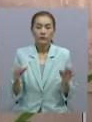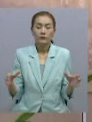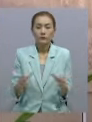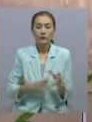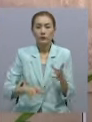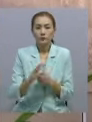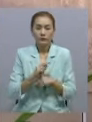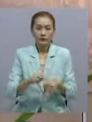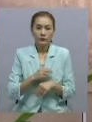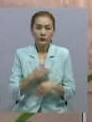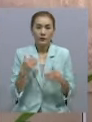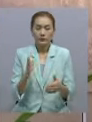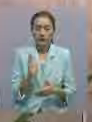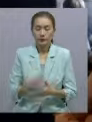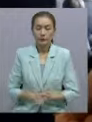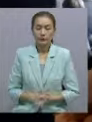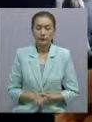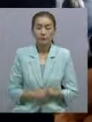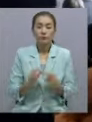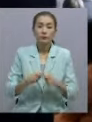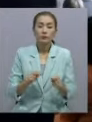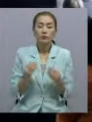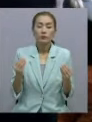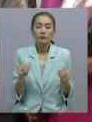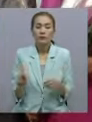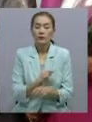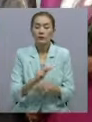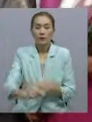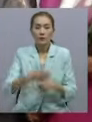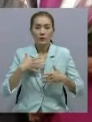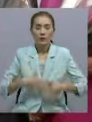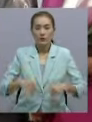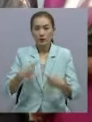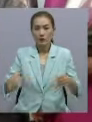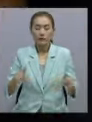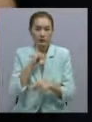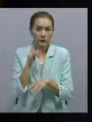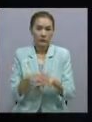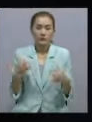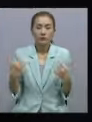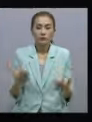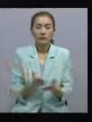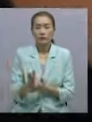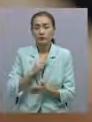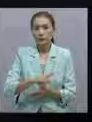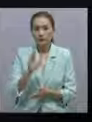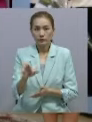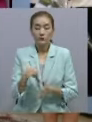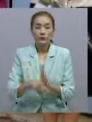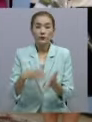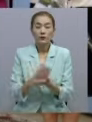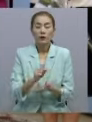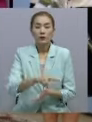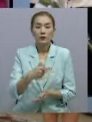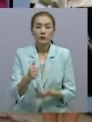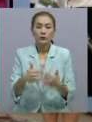барша мұғалімді төрге шығарғымыз келеді. Ұстаздың ұлағатты тәрбиесіне нәр алған талай шәкірті халық қажетіне қызмет етуде. Солардың бірі Алға